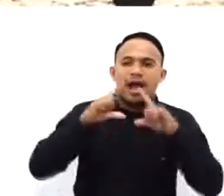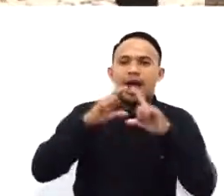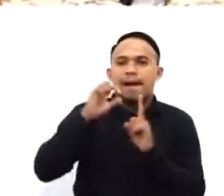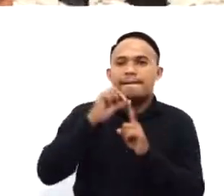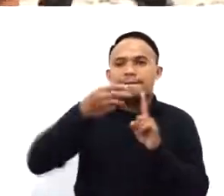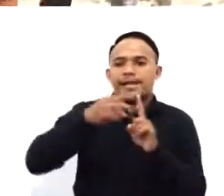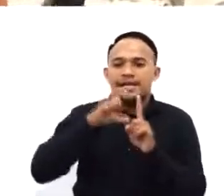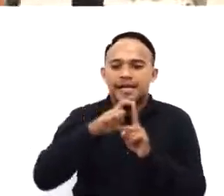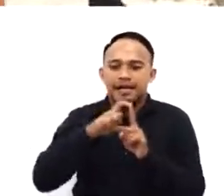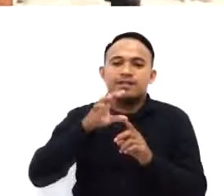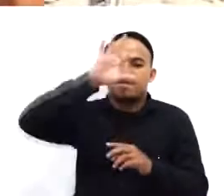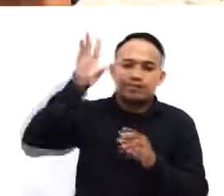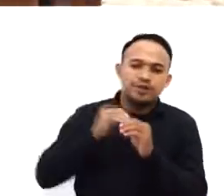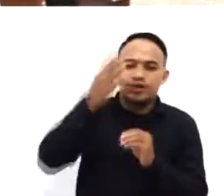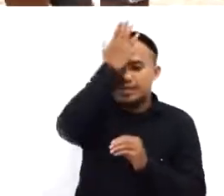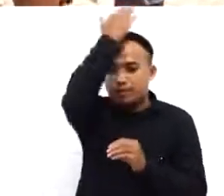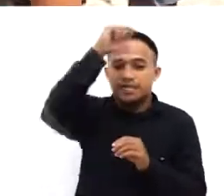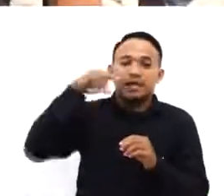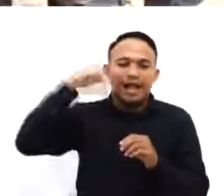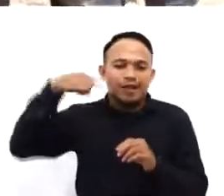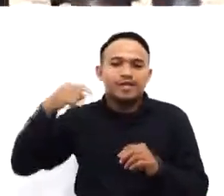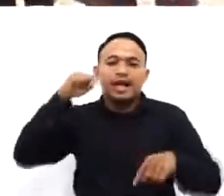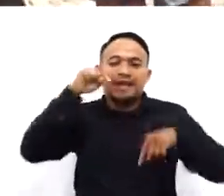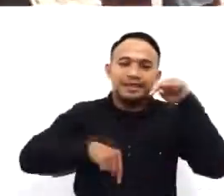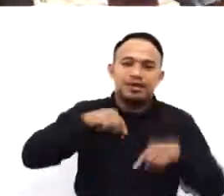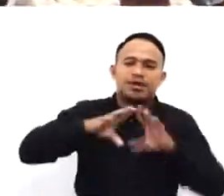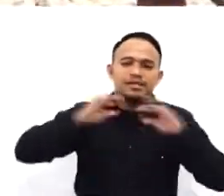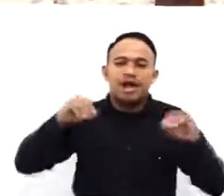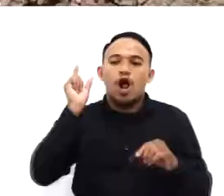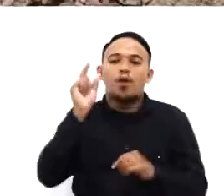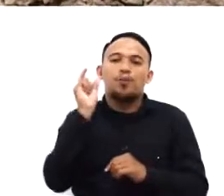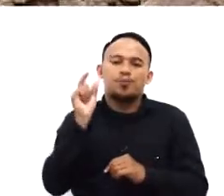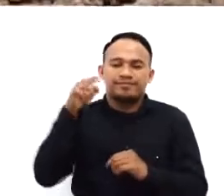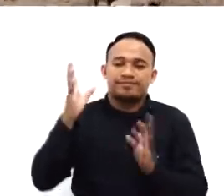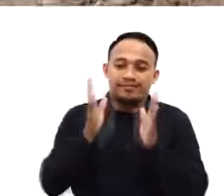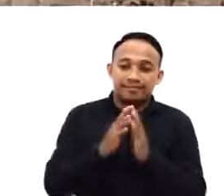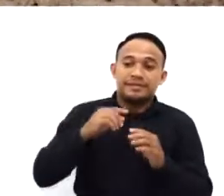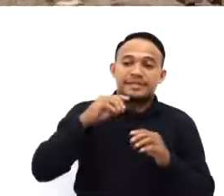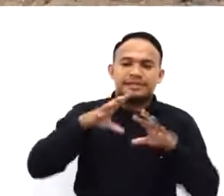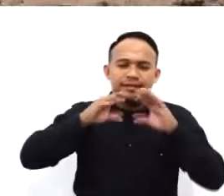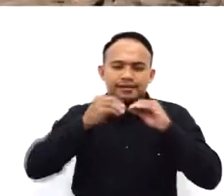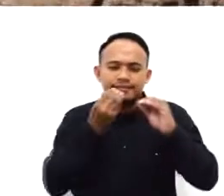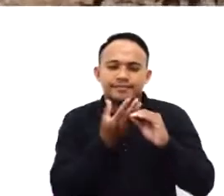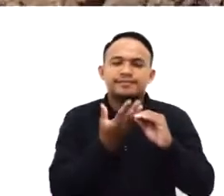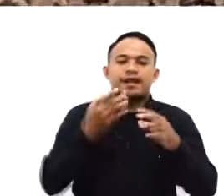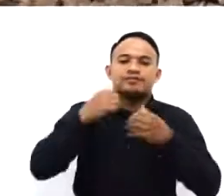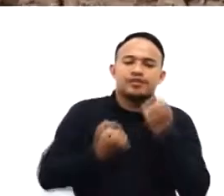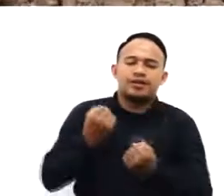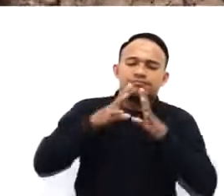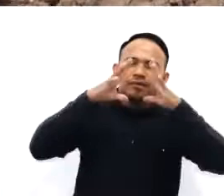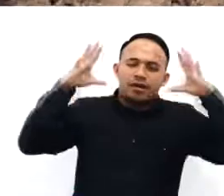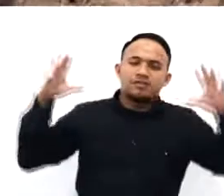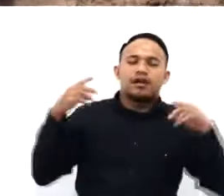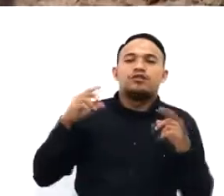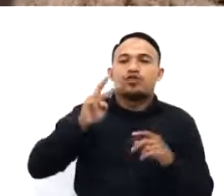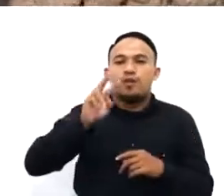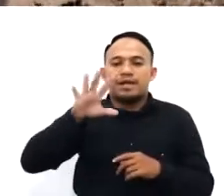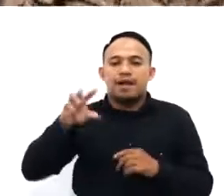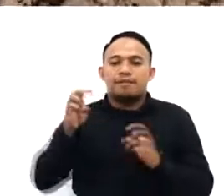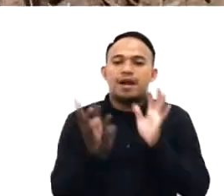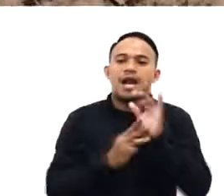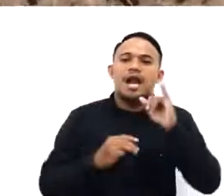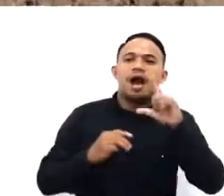Rp2,5 miliar. Wagub menjelaskan pembangunan saluran jaringan irigasi ini merupakan komitmen pemerintah